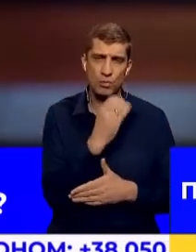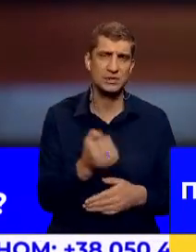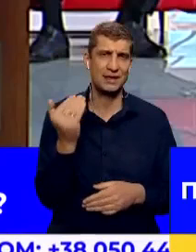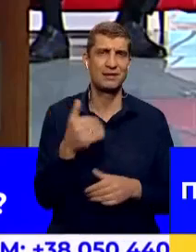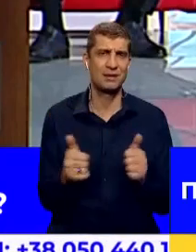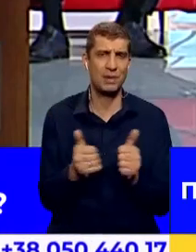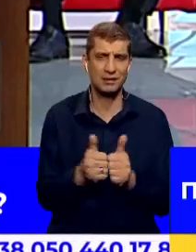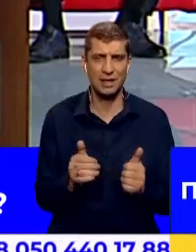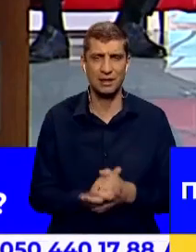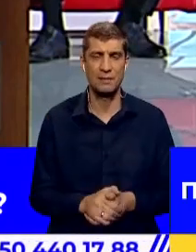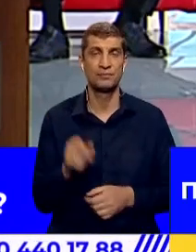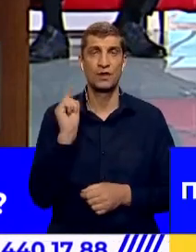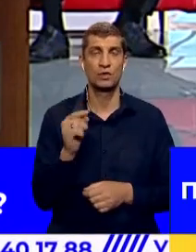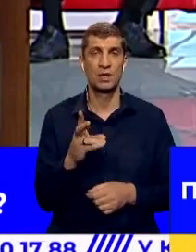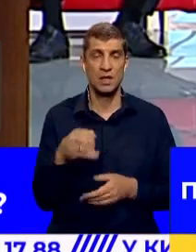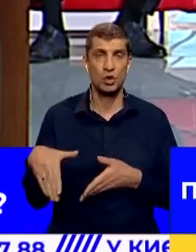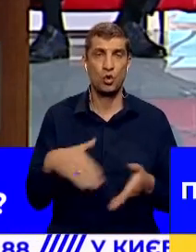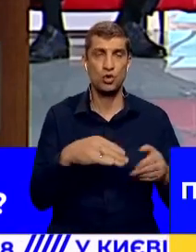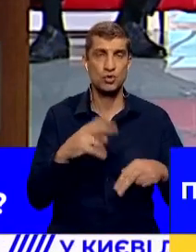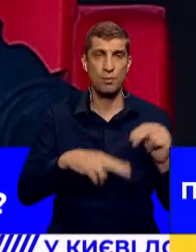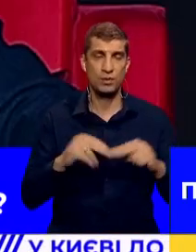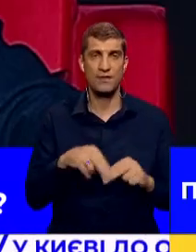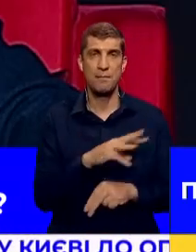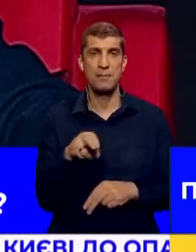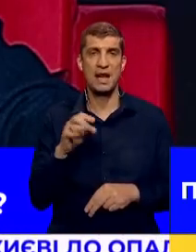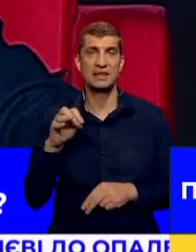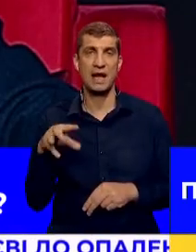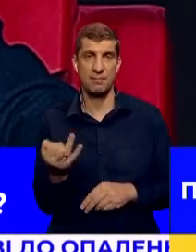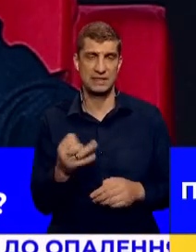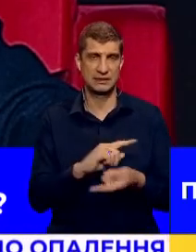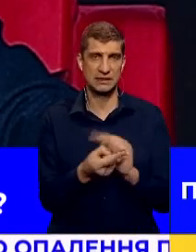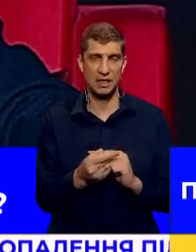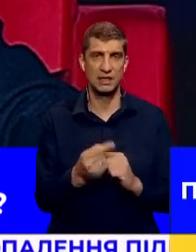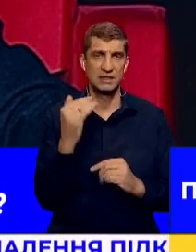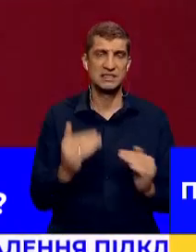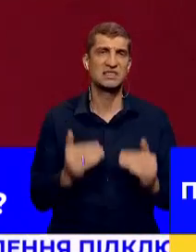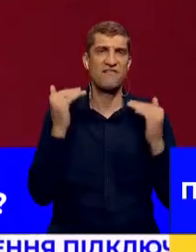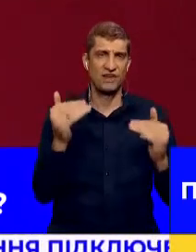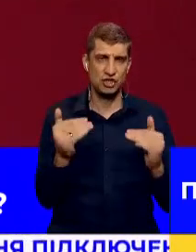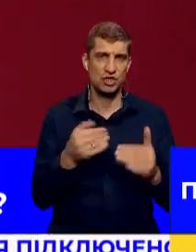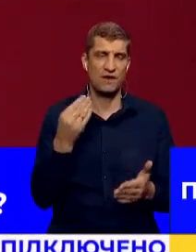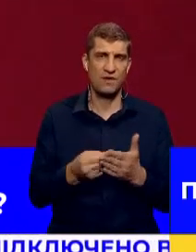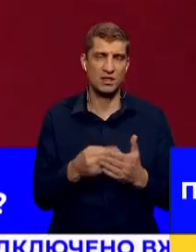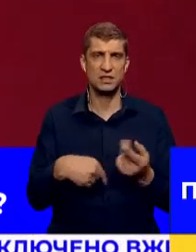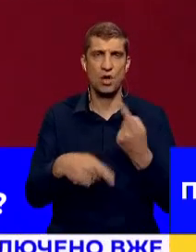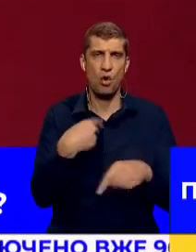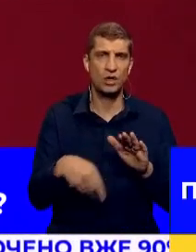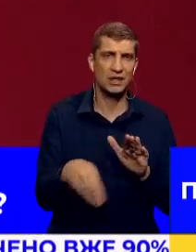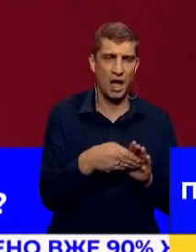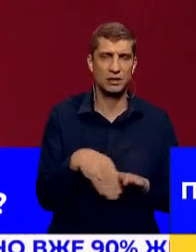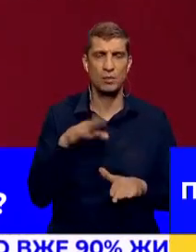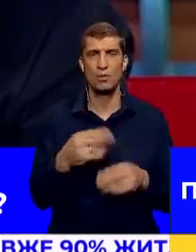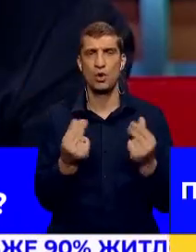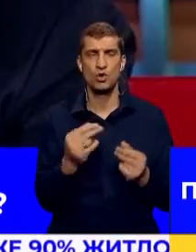їхні партнери, вони на дорожньому будівництві мільярдерами стали. Завищена вартість, откати, потім